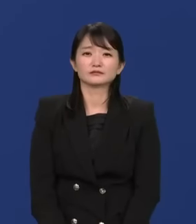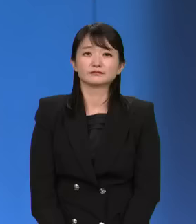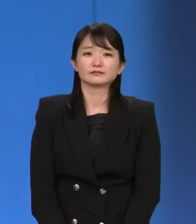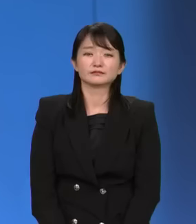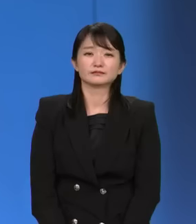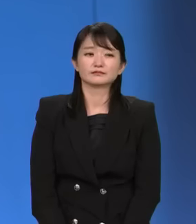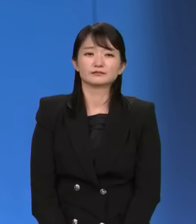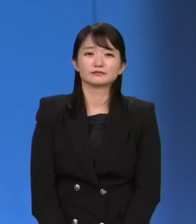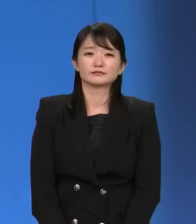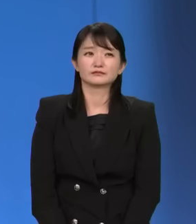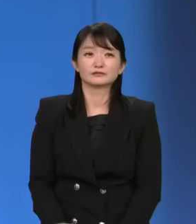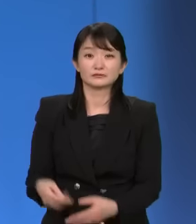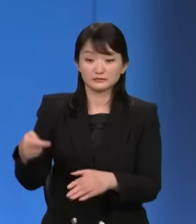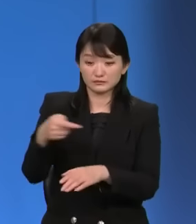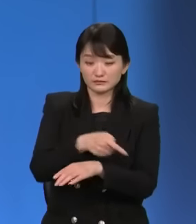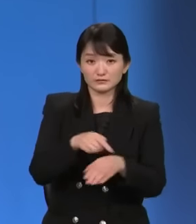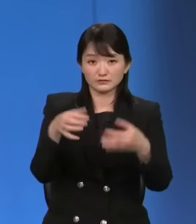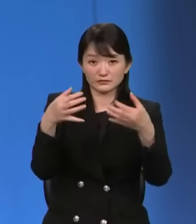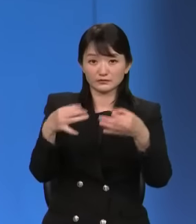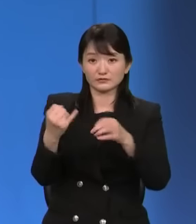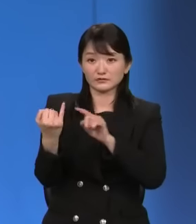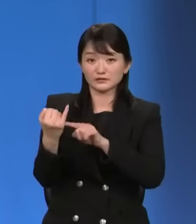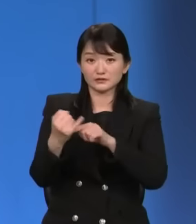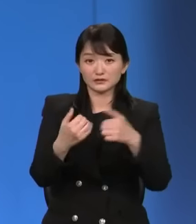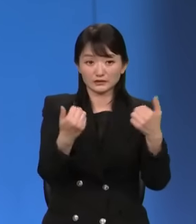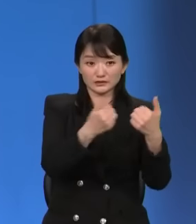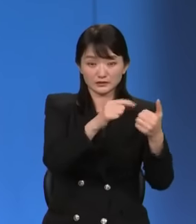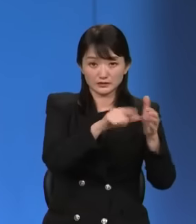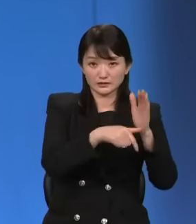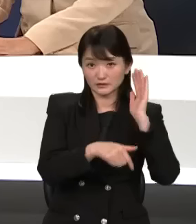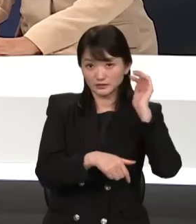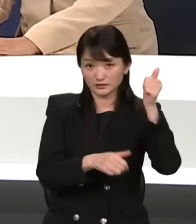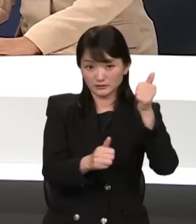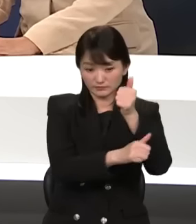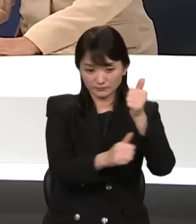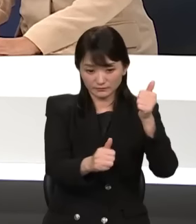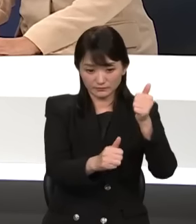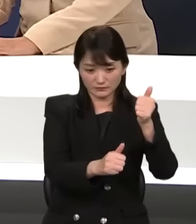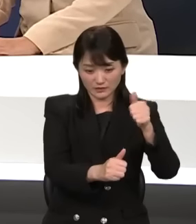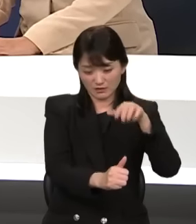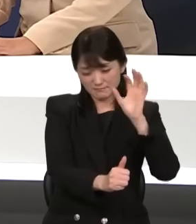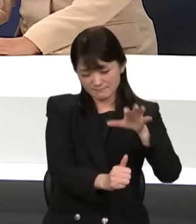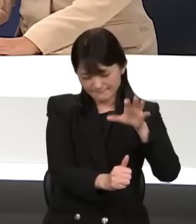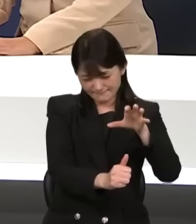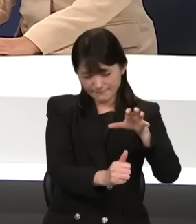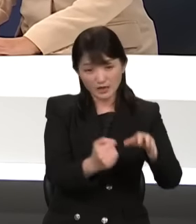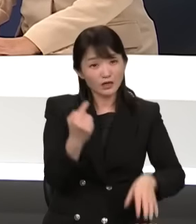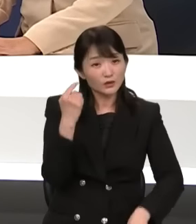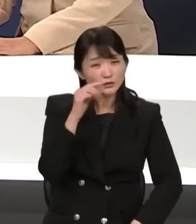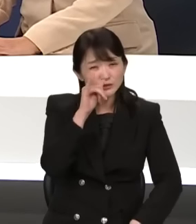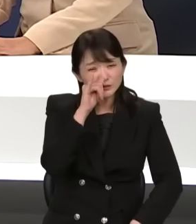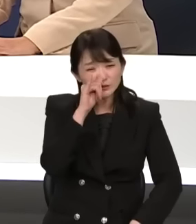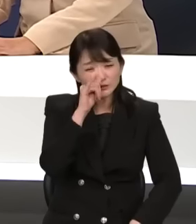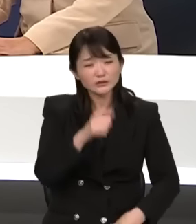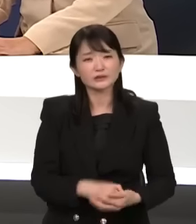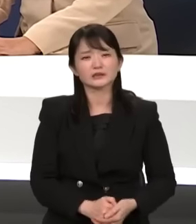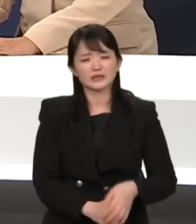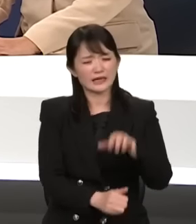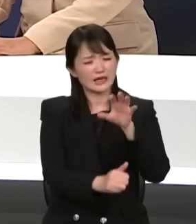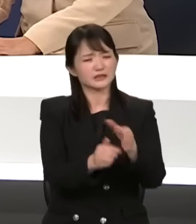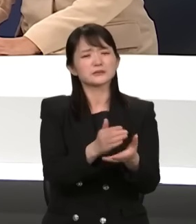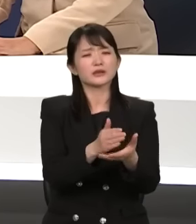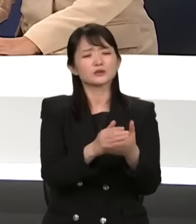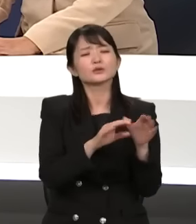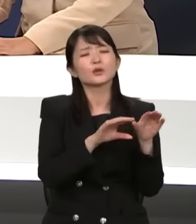아니겠죠네 이밖에 김여사가 회의 때 대통령이 참모들 테 야단 많이 친다는 말이 있던데 좀 부드럽게 하셔라 이런